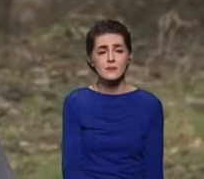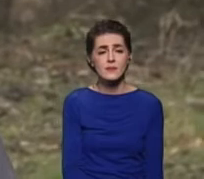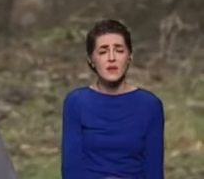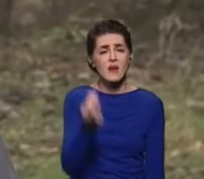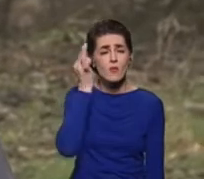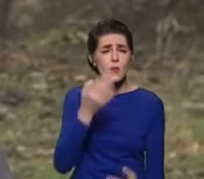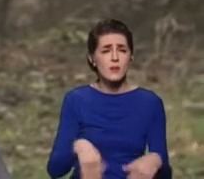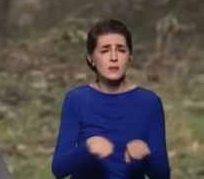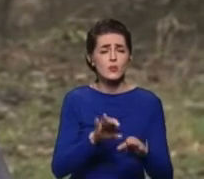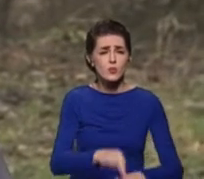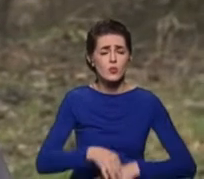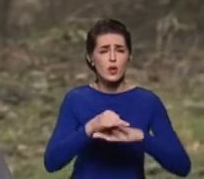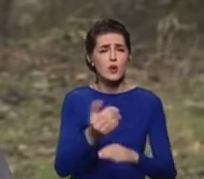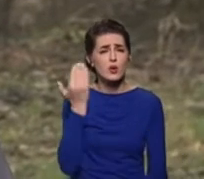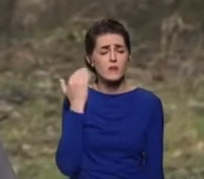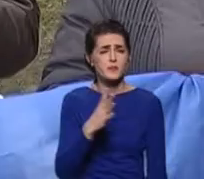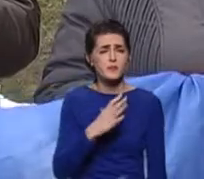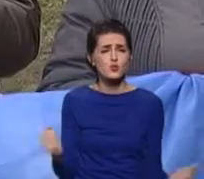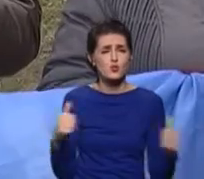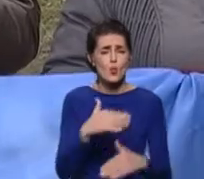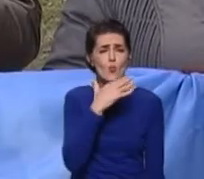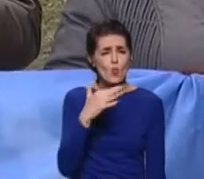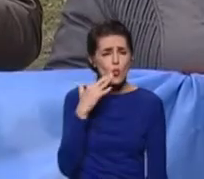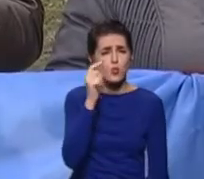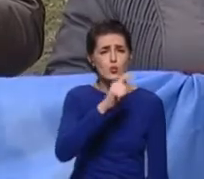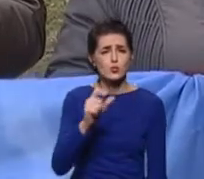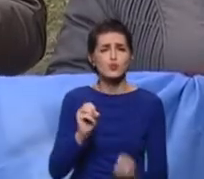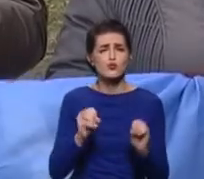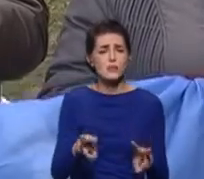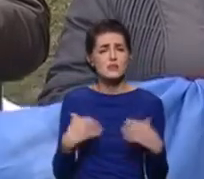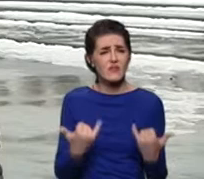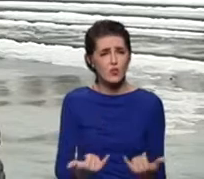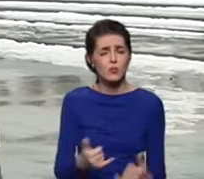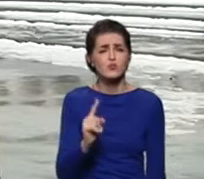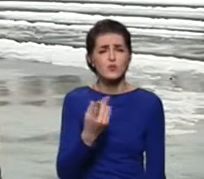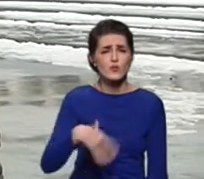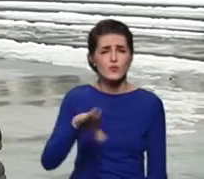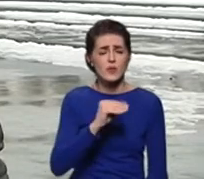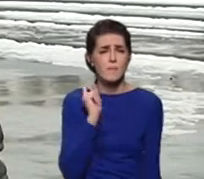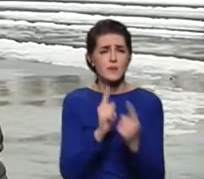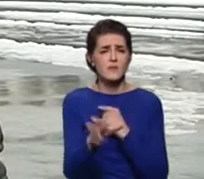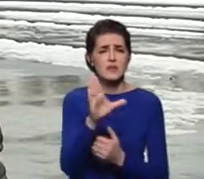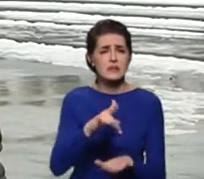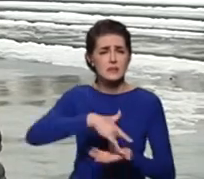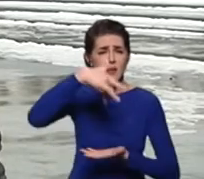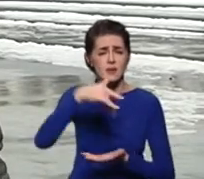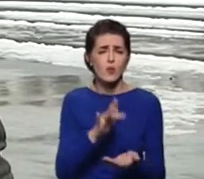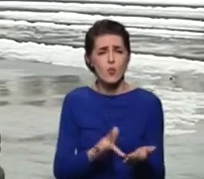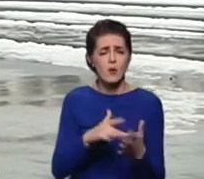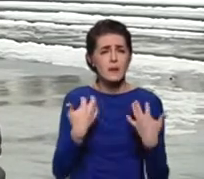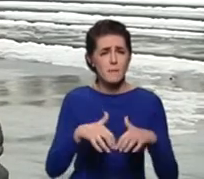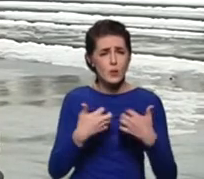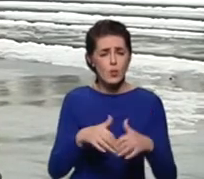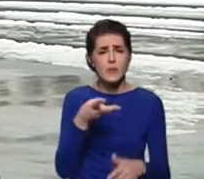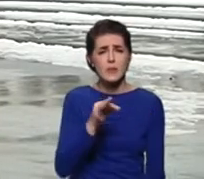Подібні заходи раніше збирали набагато більше людей, ніж сьогодні, адже вони проходили у центрі Краматорська. Однак